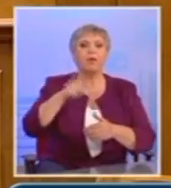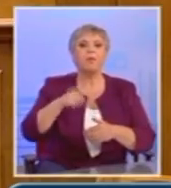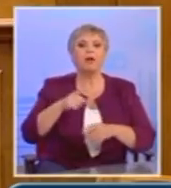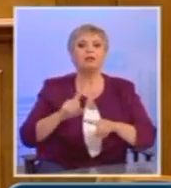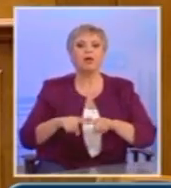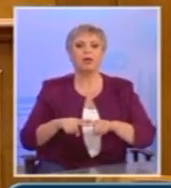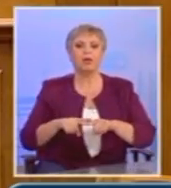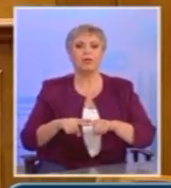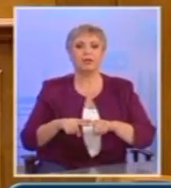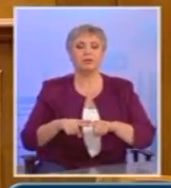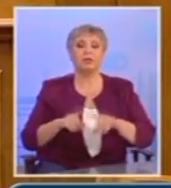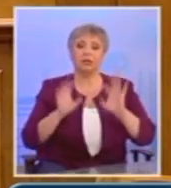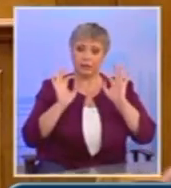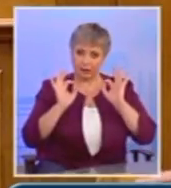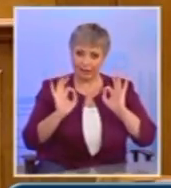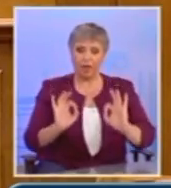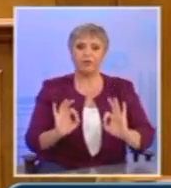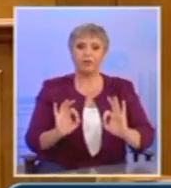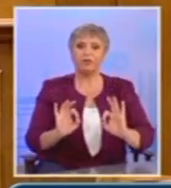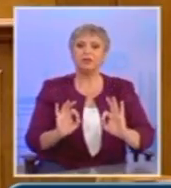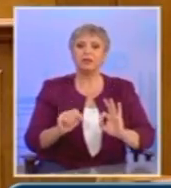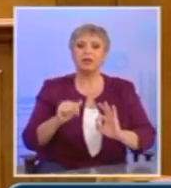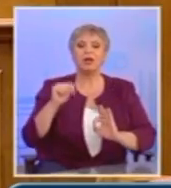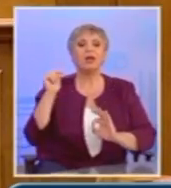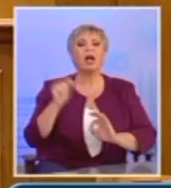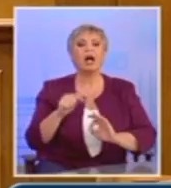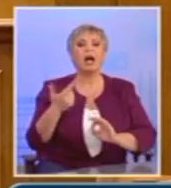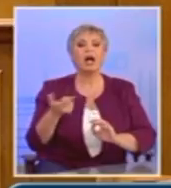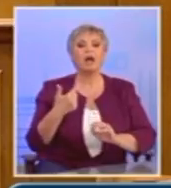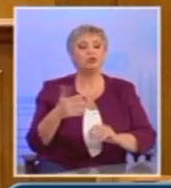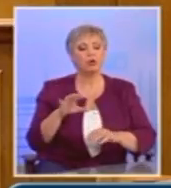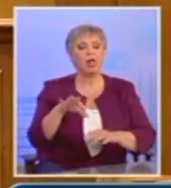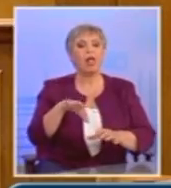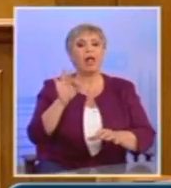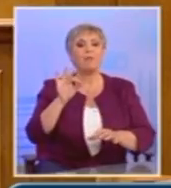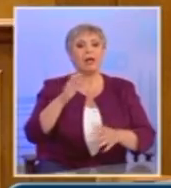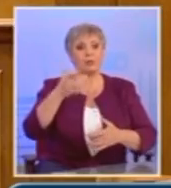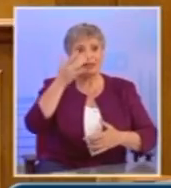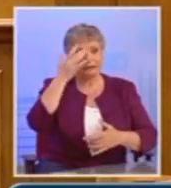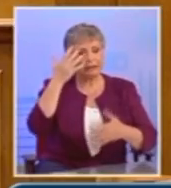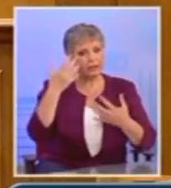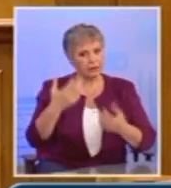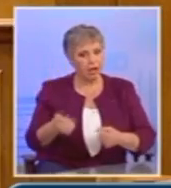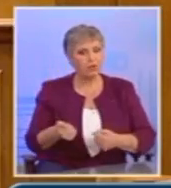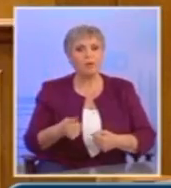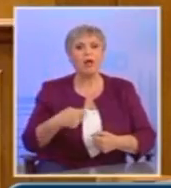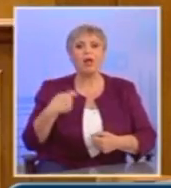Και προφανώς είναι μια επιλογή συνείδησης αλλά και υψηλής εθνικής ευθύνης.